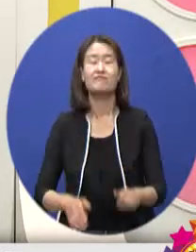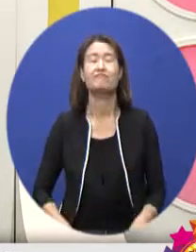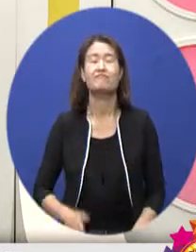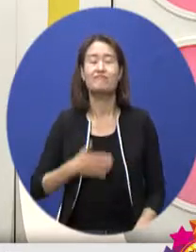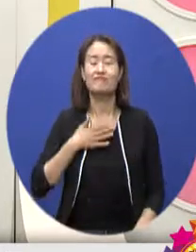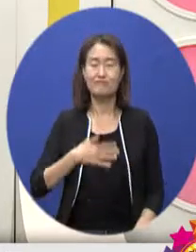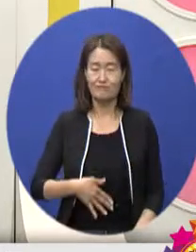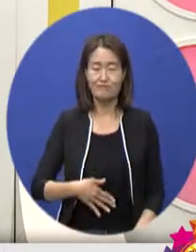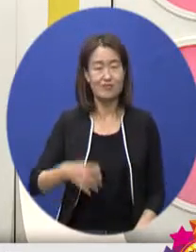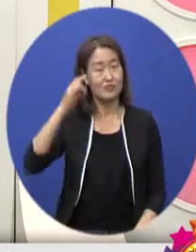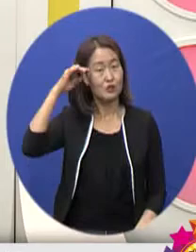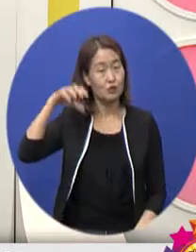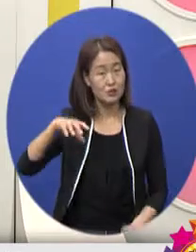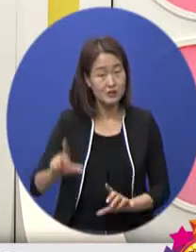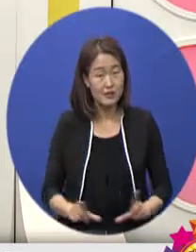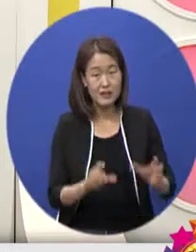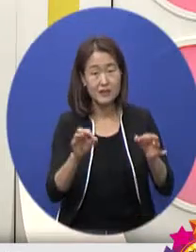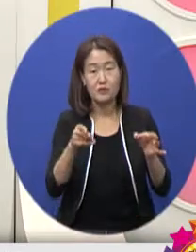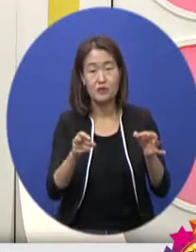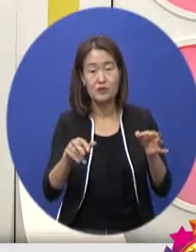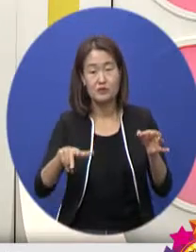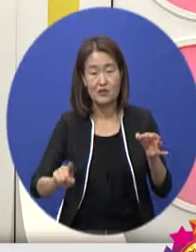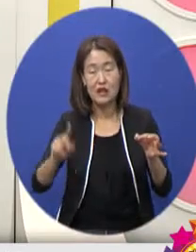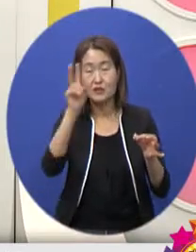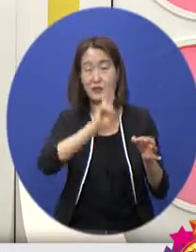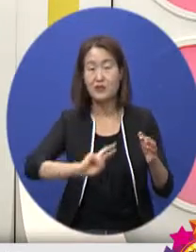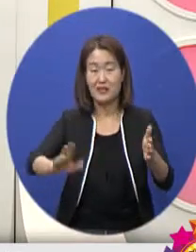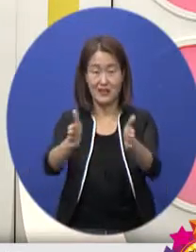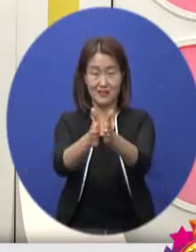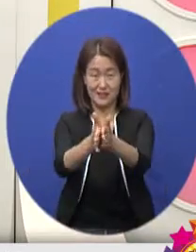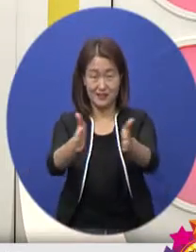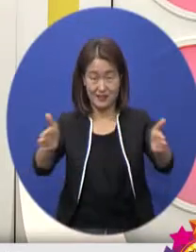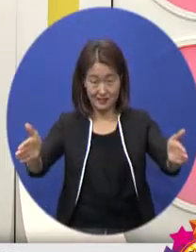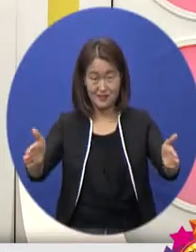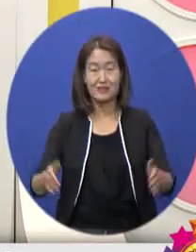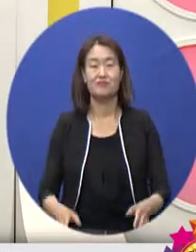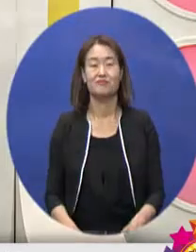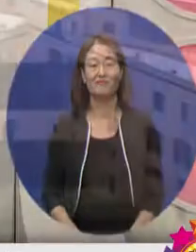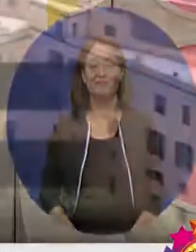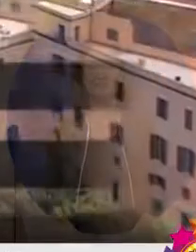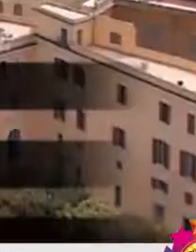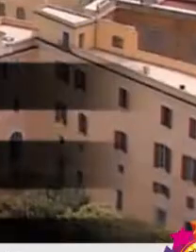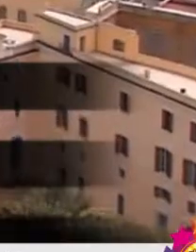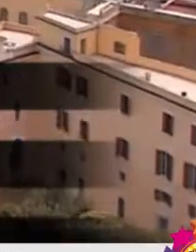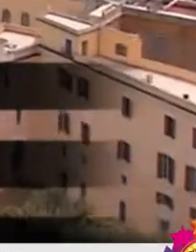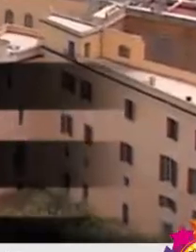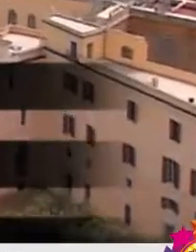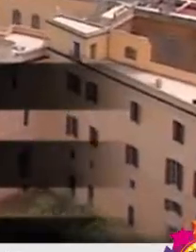네. 네. 인천에 살고 계시는 김영자 어머님이 불러주십니다. 한강.